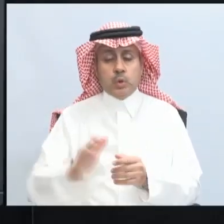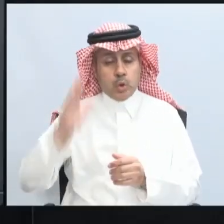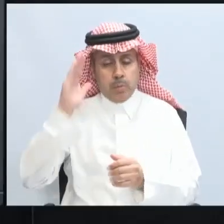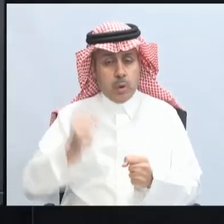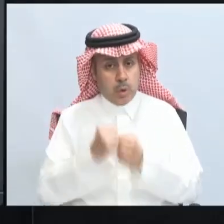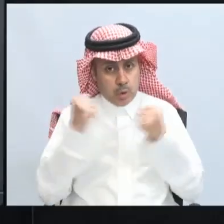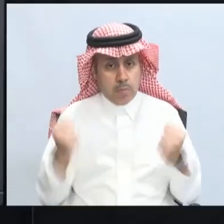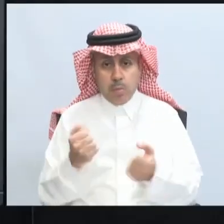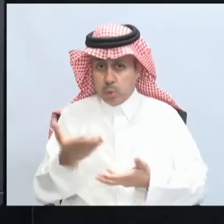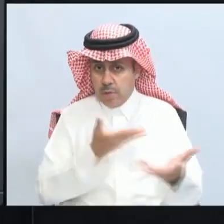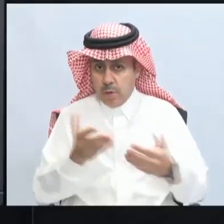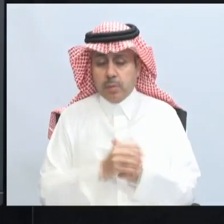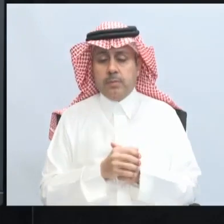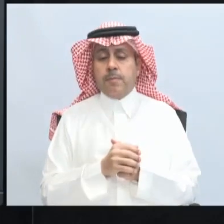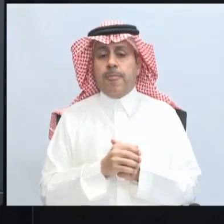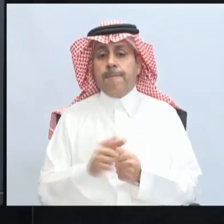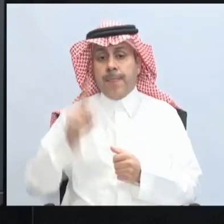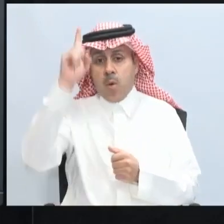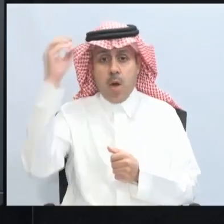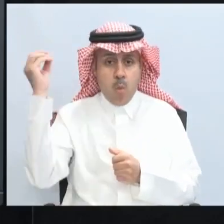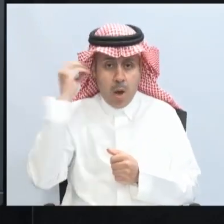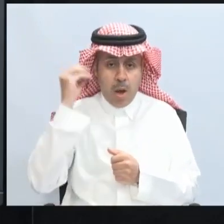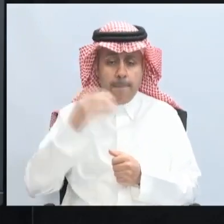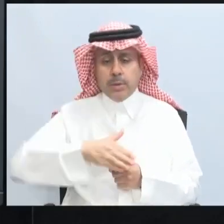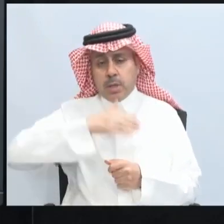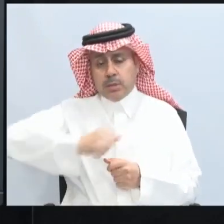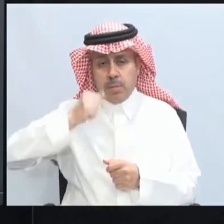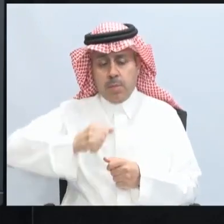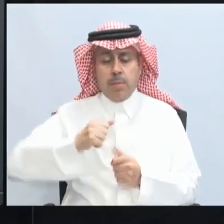حرصكم وتفاعلكم هذا والله اعلم وصلى الله وسلم على نبينا محمد